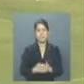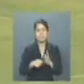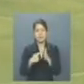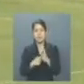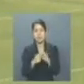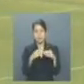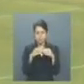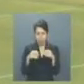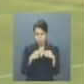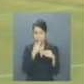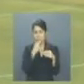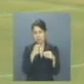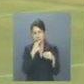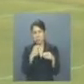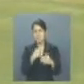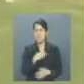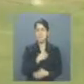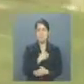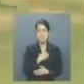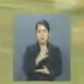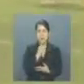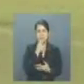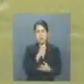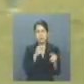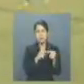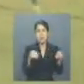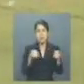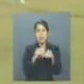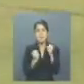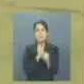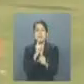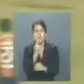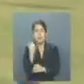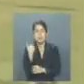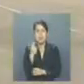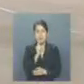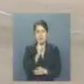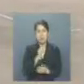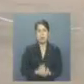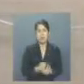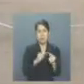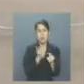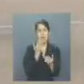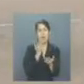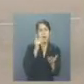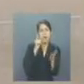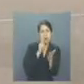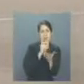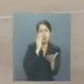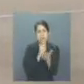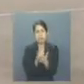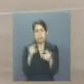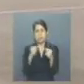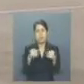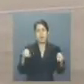การเลื่อนเกมในช่วงสิ้นปีออกไปเนื่องจากเห็นว่าส่วนหนึ่งนะครับได้ขอลาหยุดในช่วงเทศกาลส่งท้ายปีเก่าต้อนรับปี